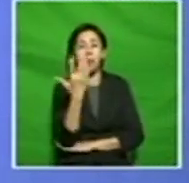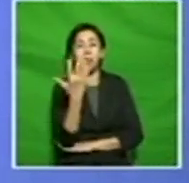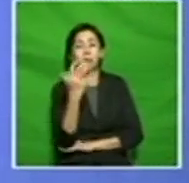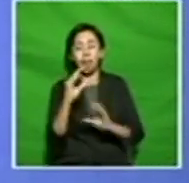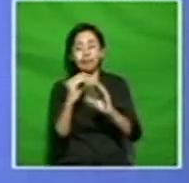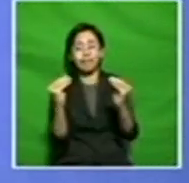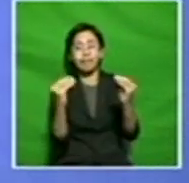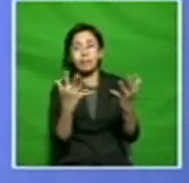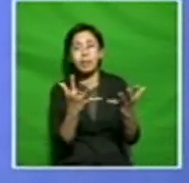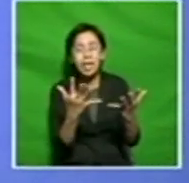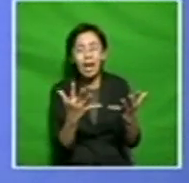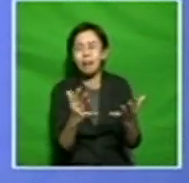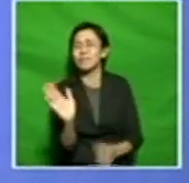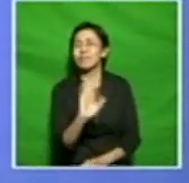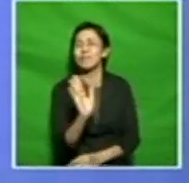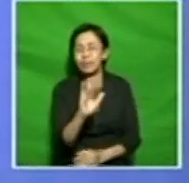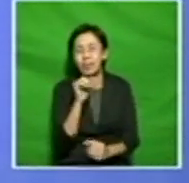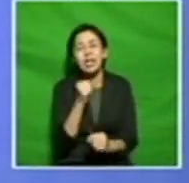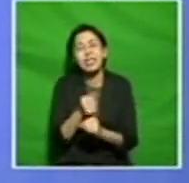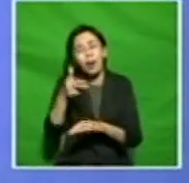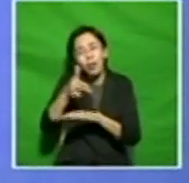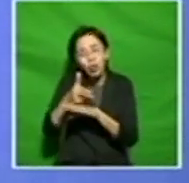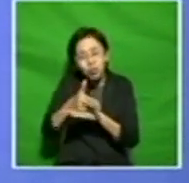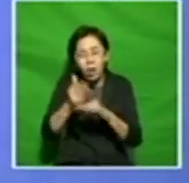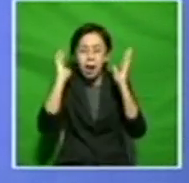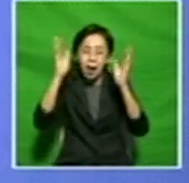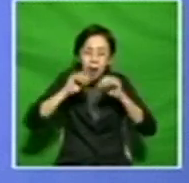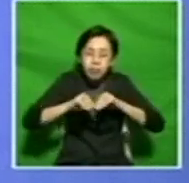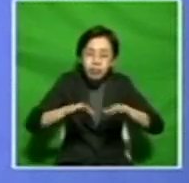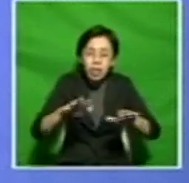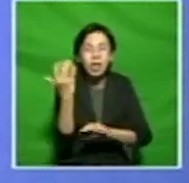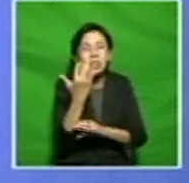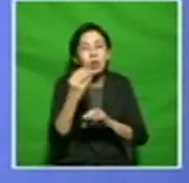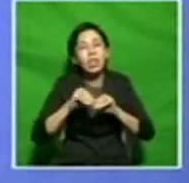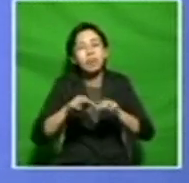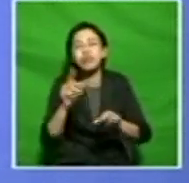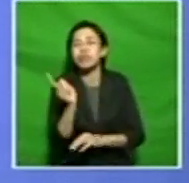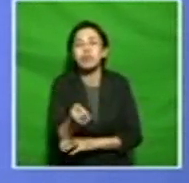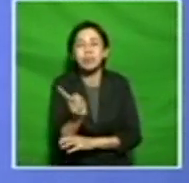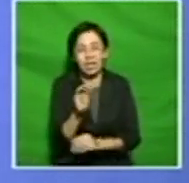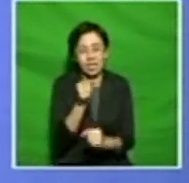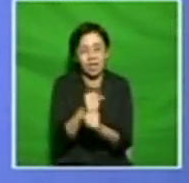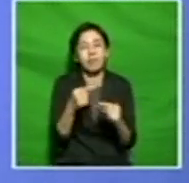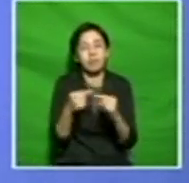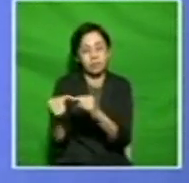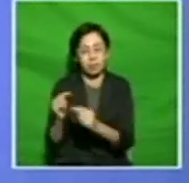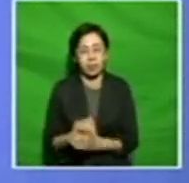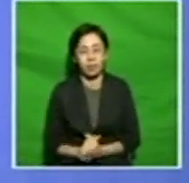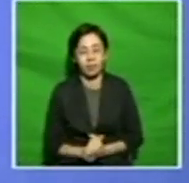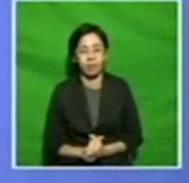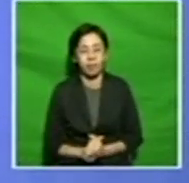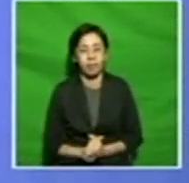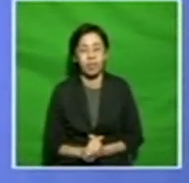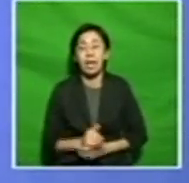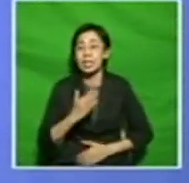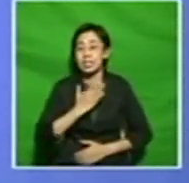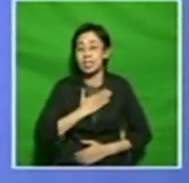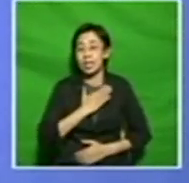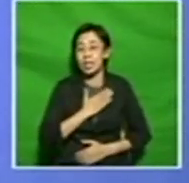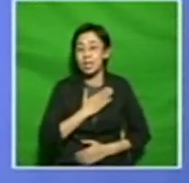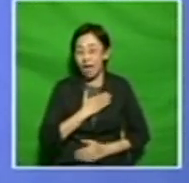ได้ก็ยังทำได้ตามปกติตรงนี้เป็นนโยบายที่รัฐอยากสนับสนุนให้ทำแต่ว่ามาตรการในส่วนที่เกี่